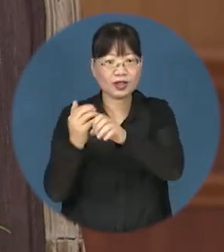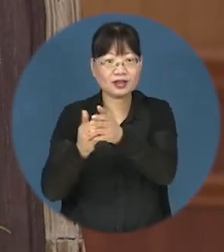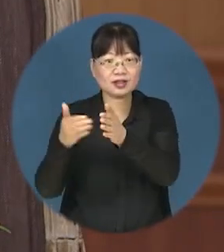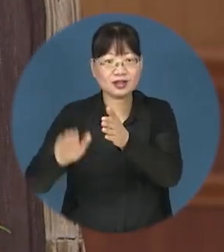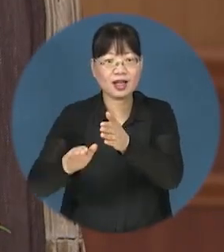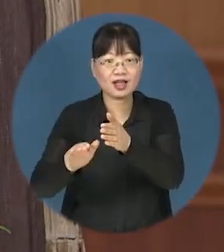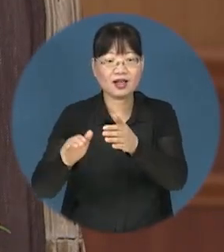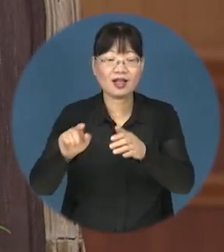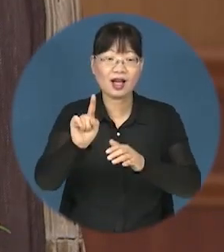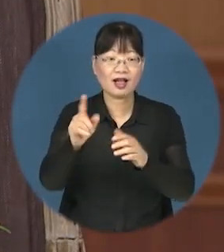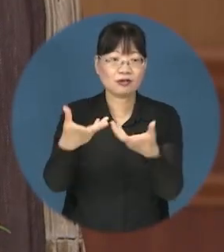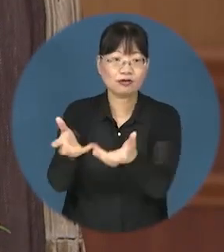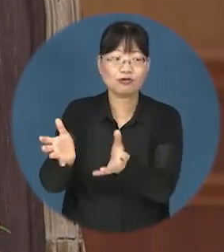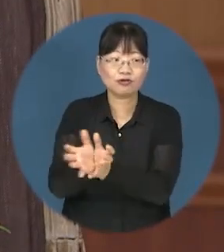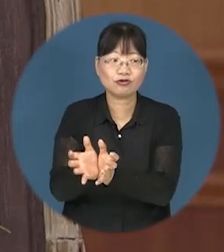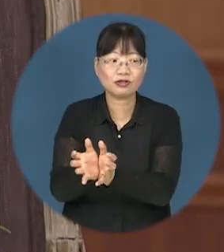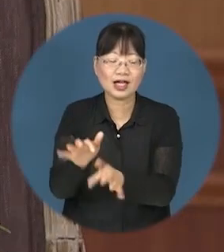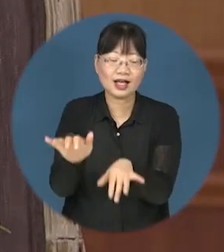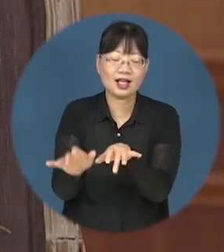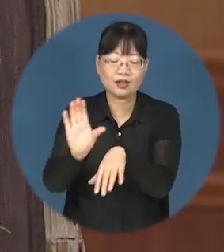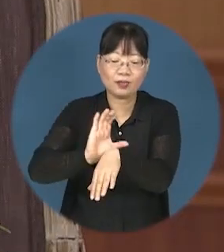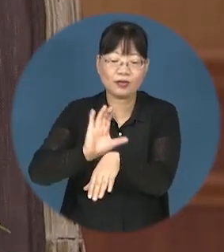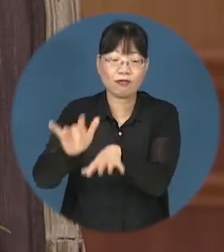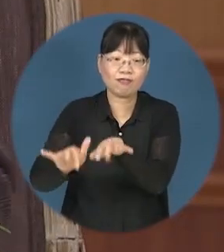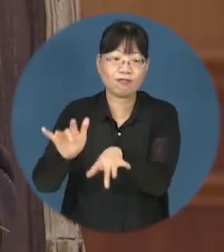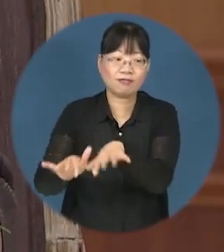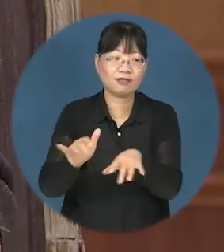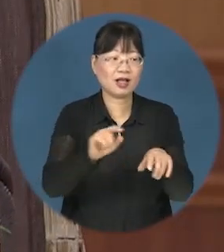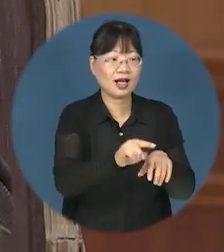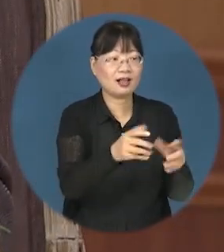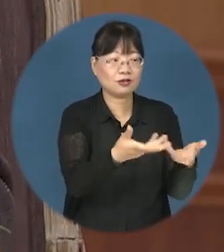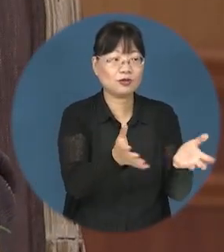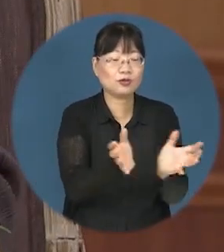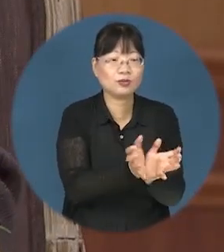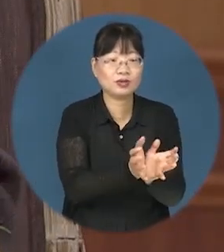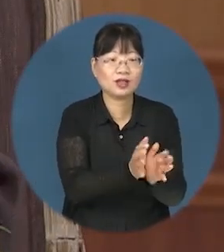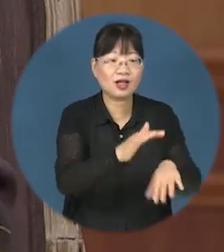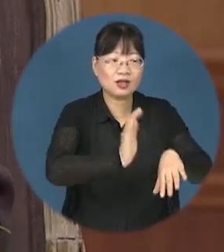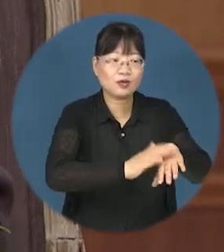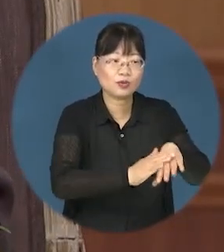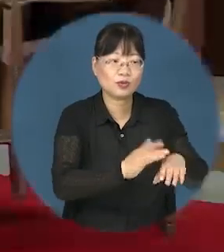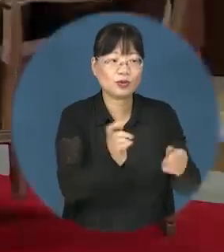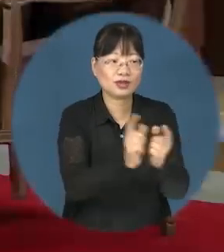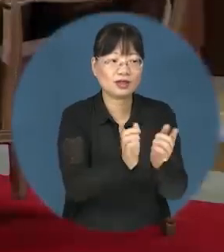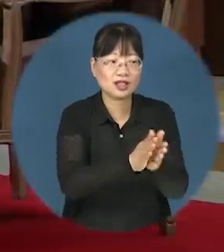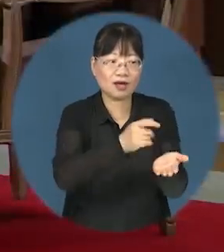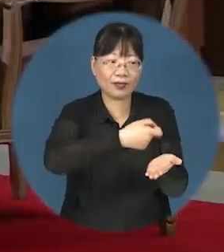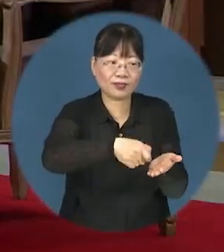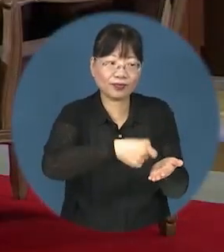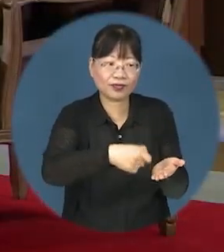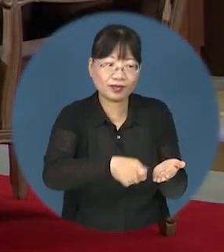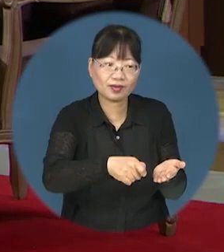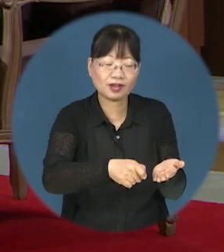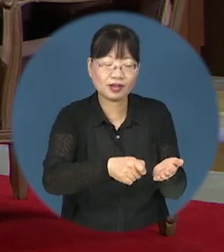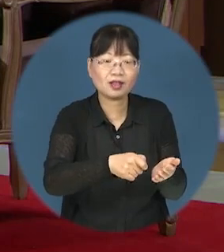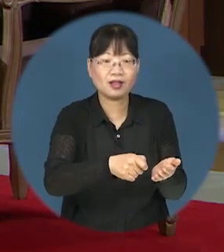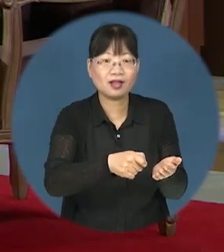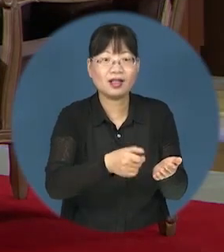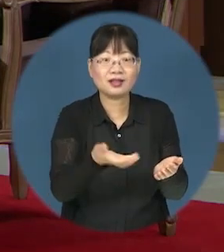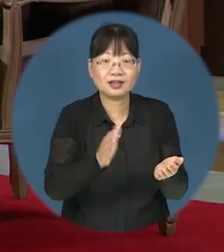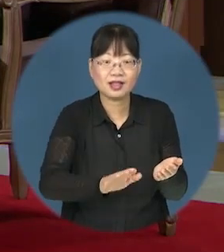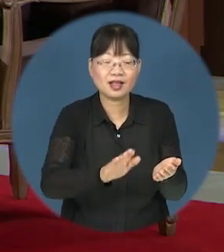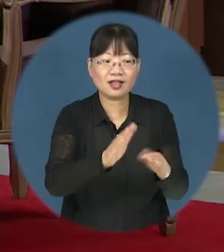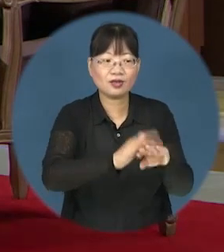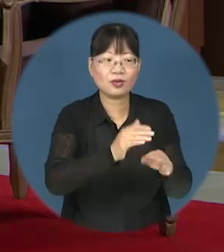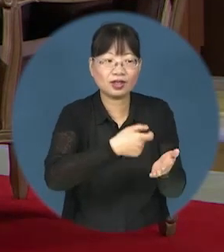한쪽은 한쪽 그룹은 타이핑 놓치기 하구요 한쪽 그루브 필기를 하겠습니다 당연히 2